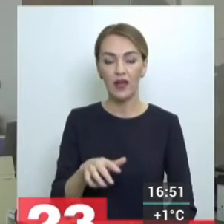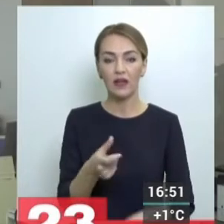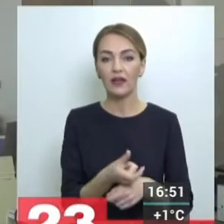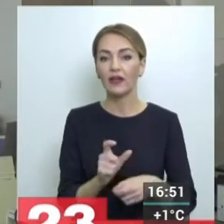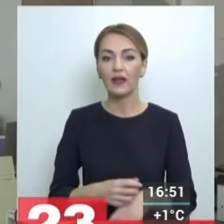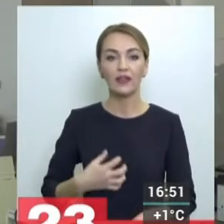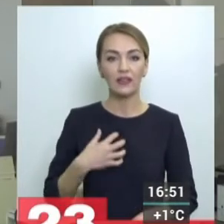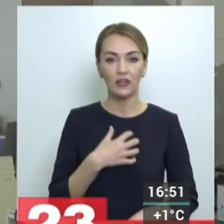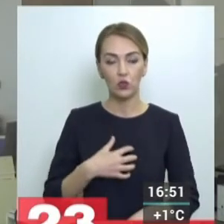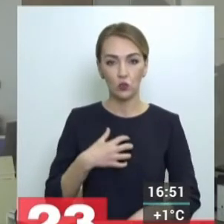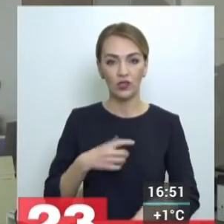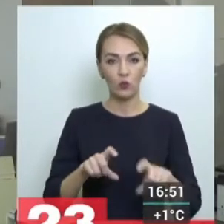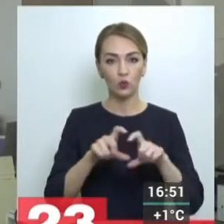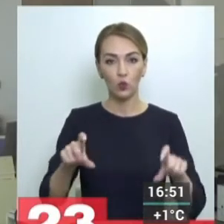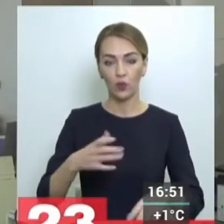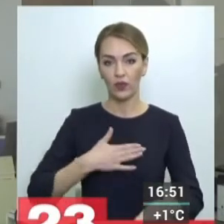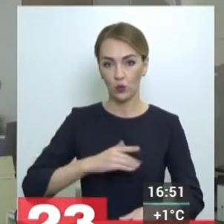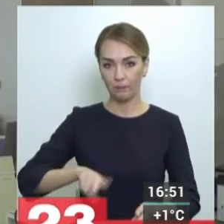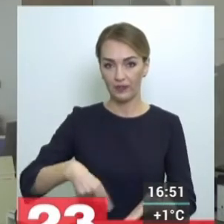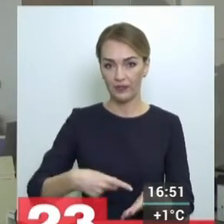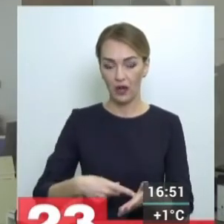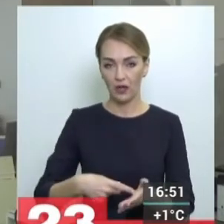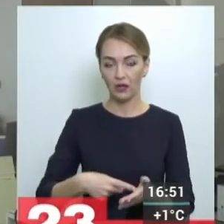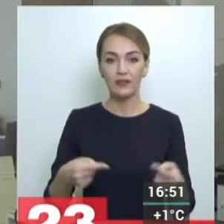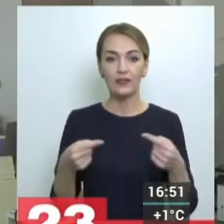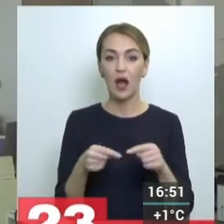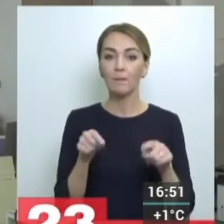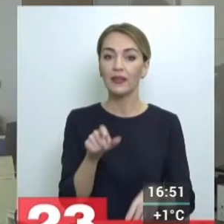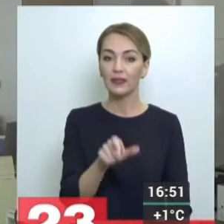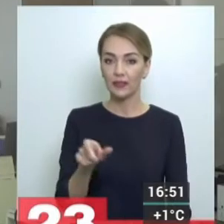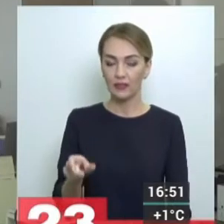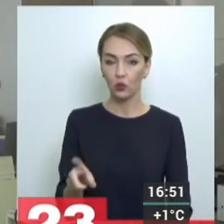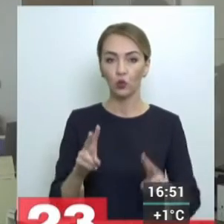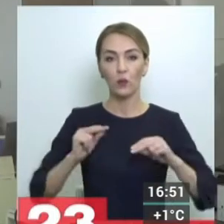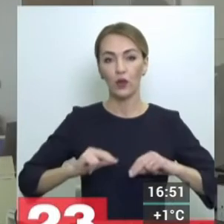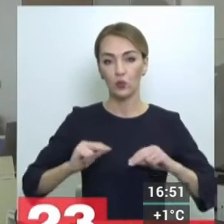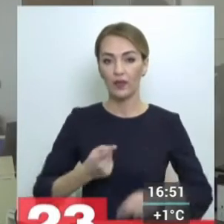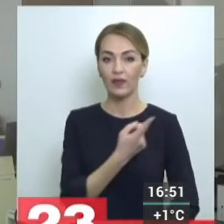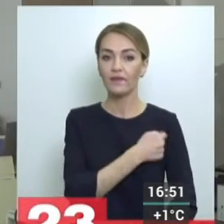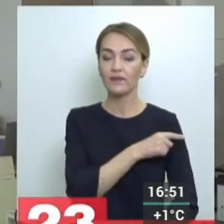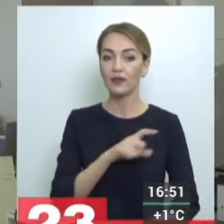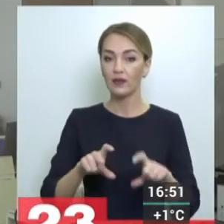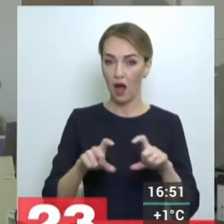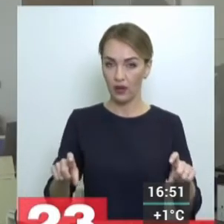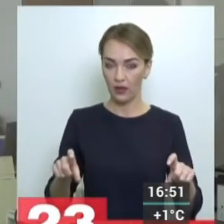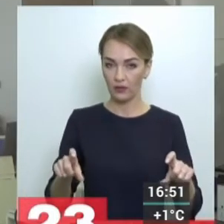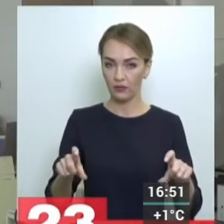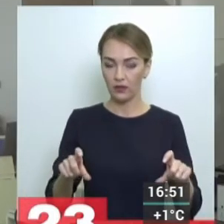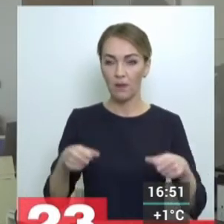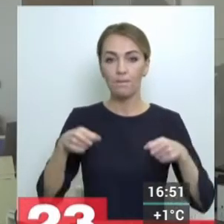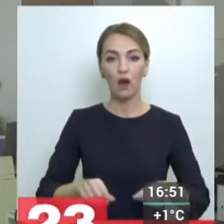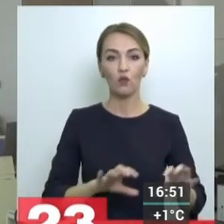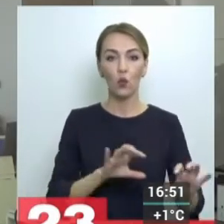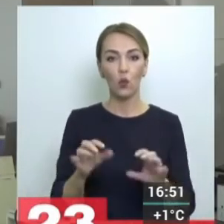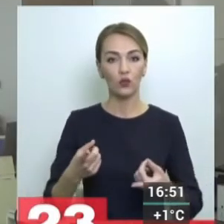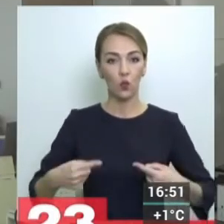критичної інфраструктури нашого міста. А саме тих, хто хто працює в лікарнях,